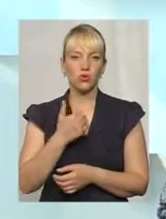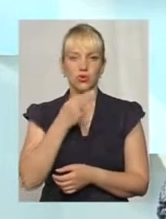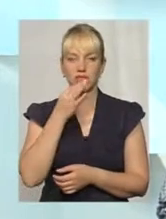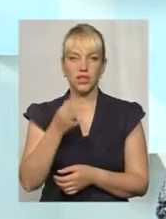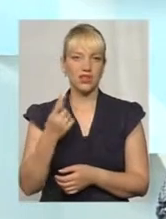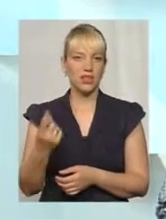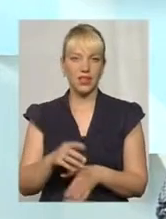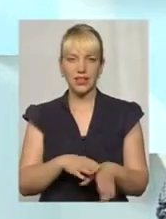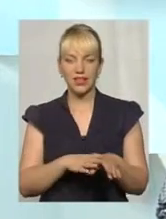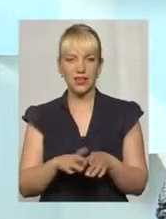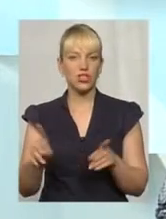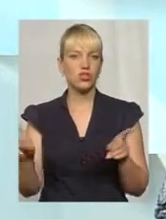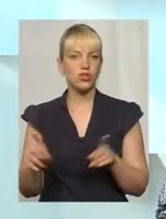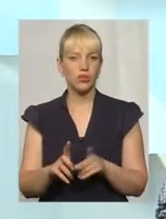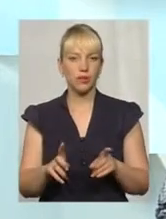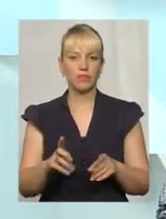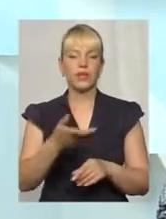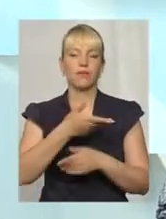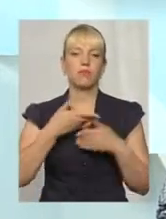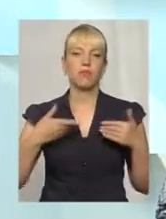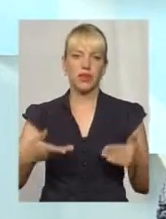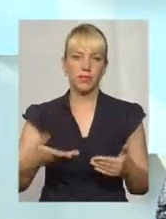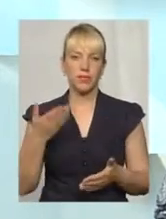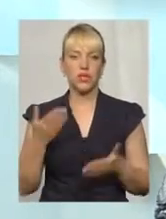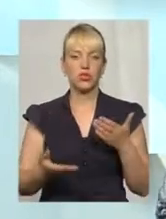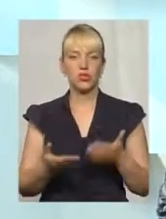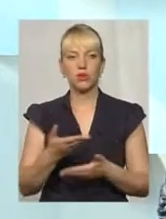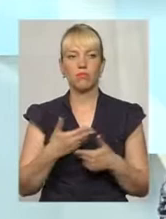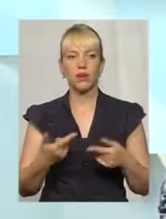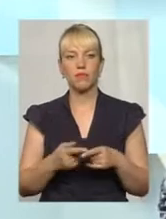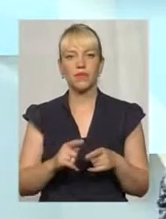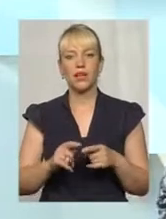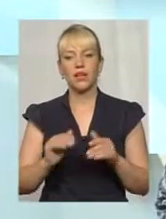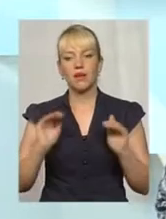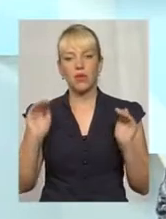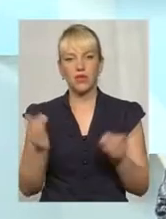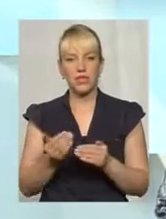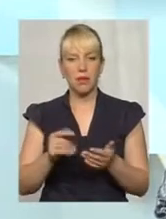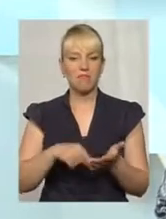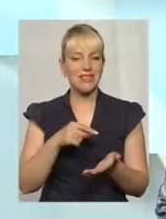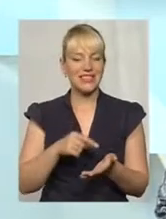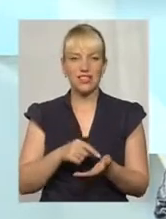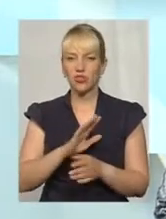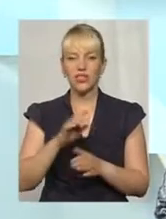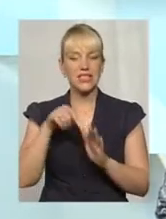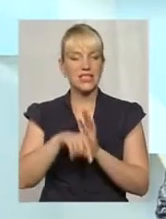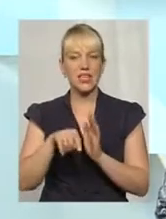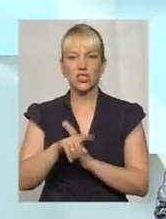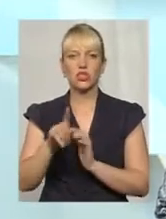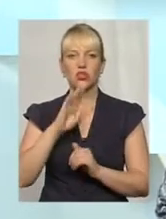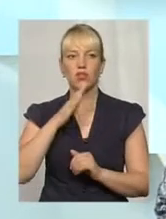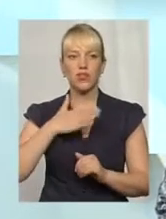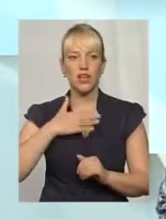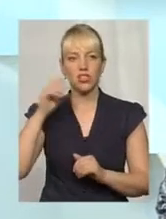єдине, якщо ми більш таке провінційне містечко, це не означає, що наші вищі навчальні